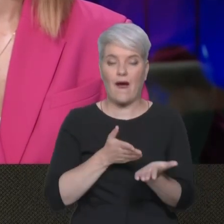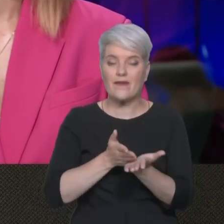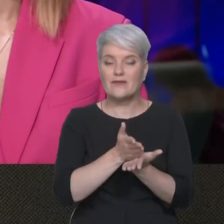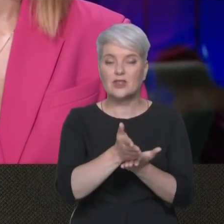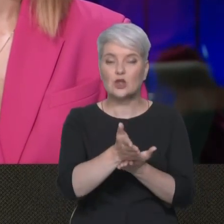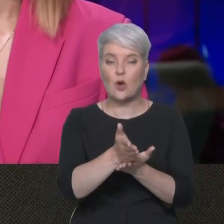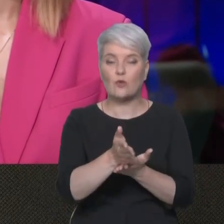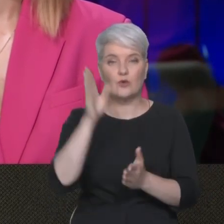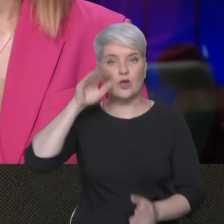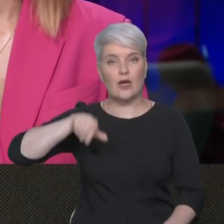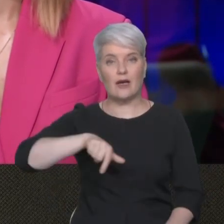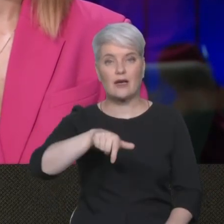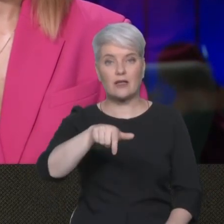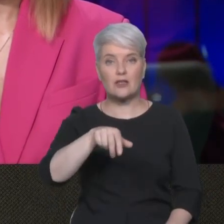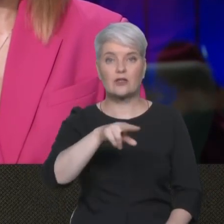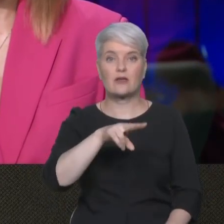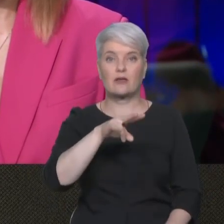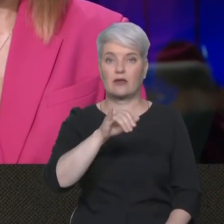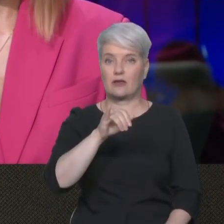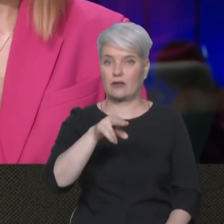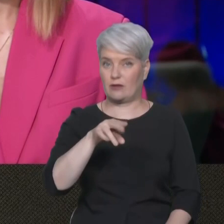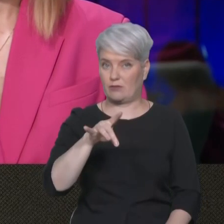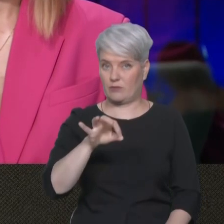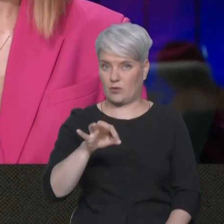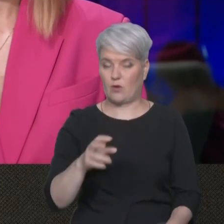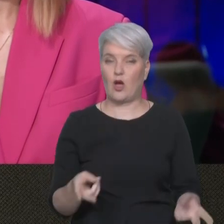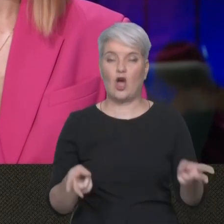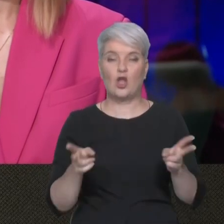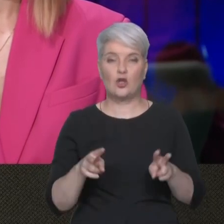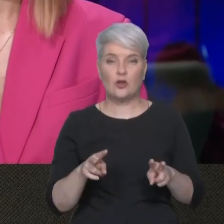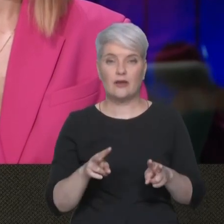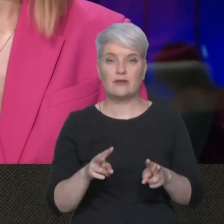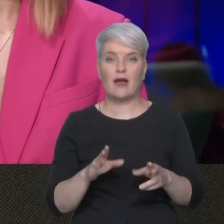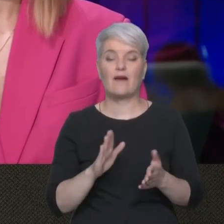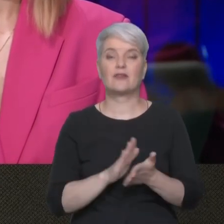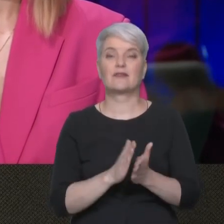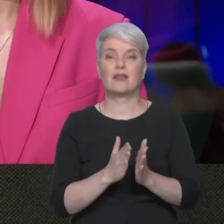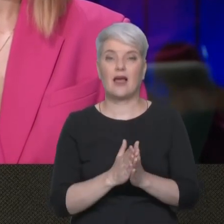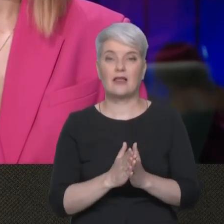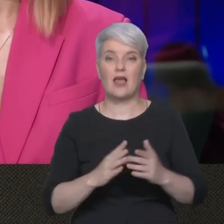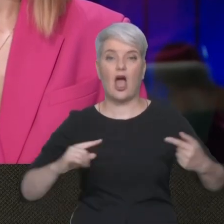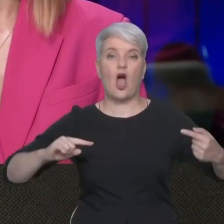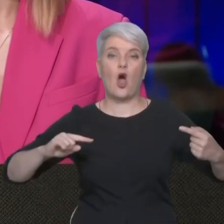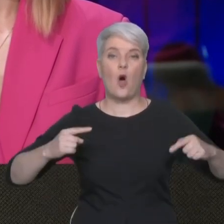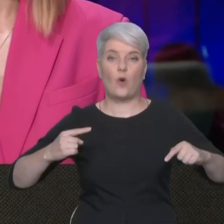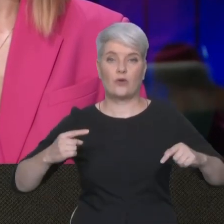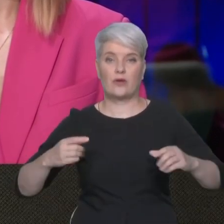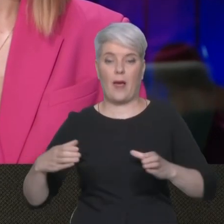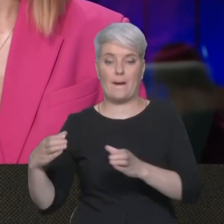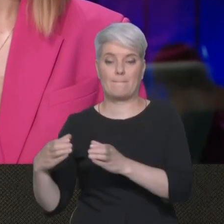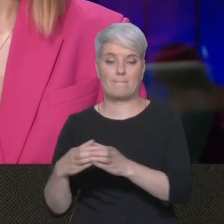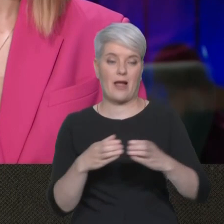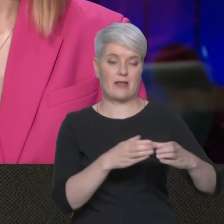вона залишається в напруженому стані і в режимі контрбатарейної боротьби. Ми продовжуємо